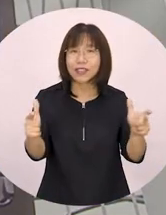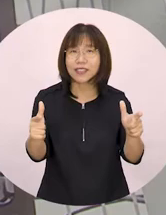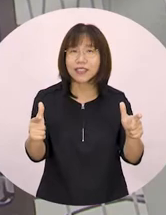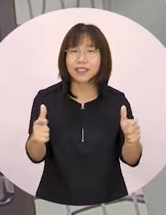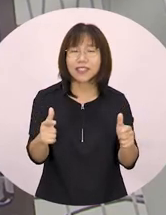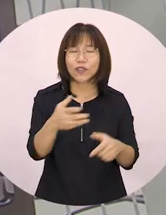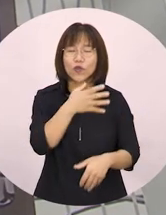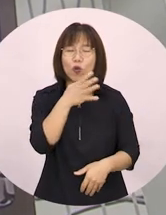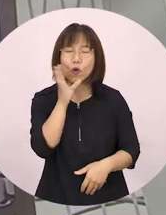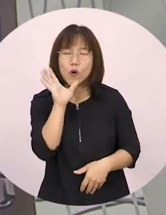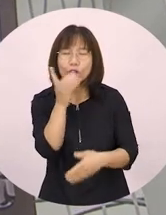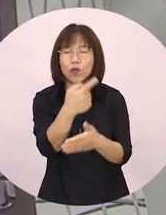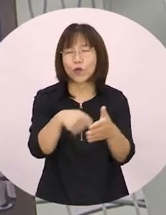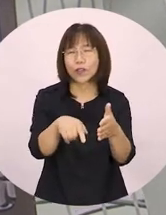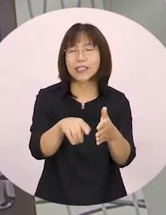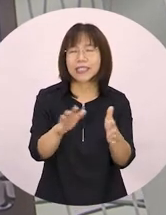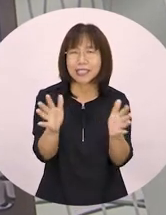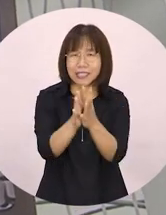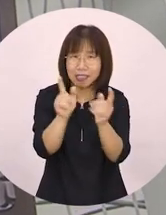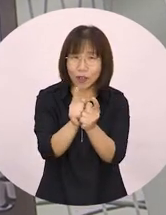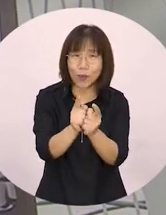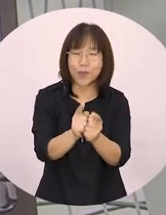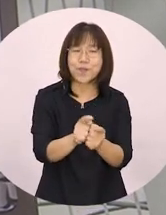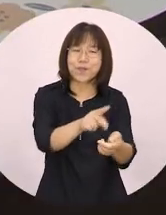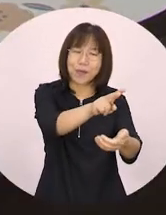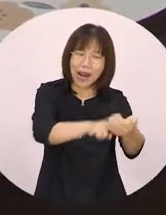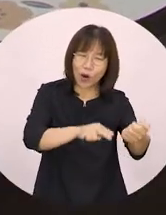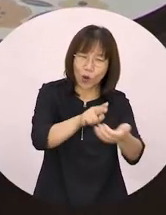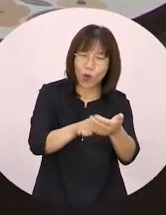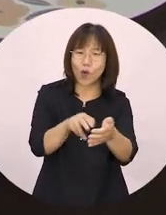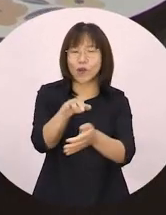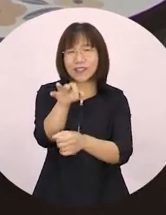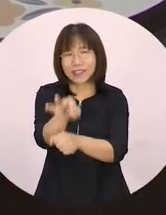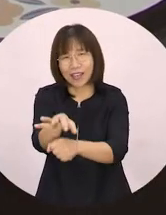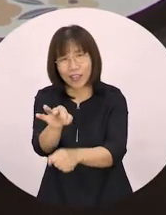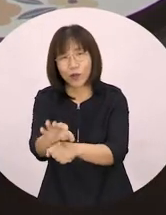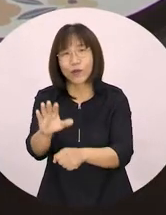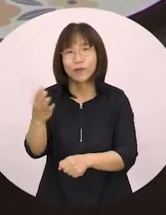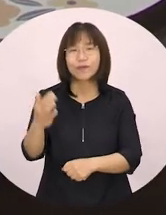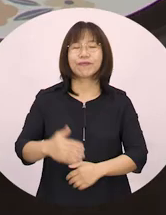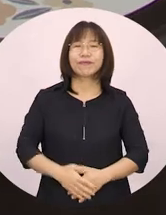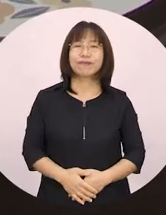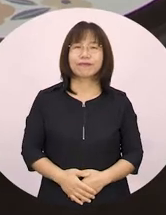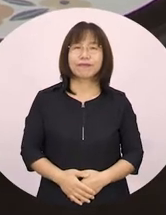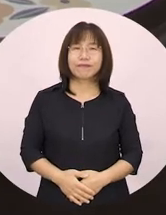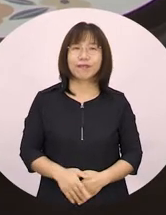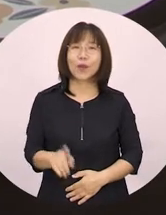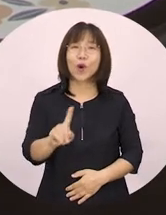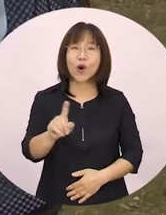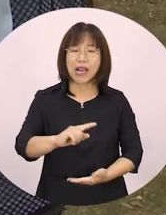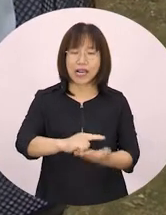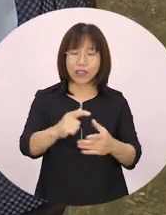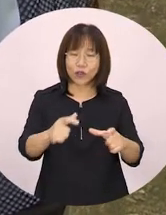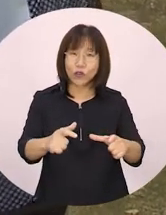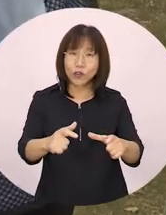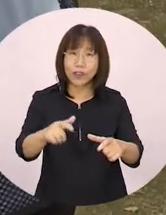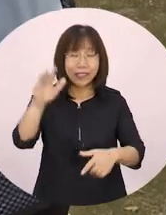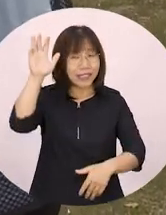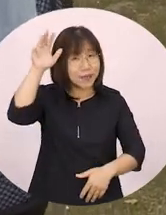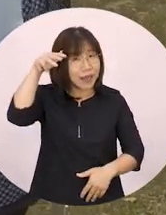다양한 품목을 어르신들이 직접 판매자와 구매자가 되어 운영해 보기도 했습니다. 특히 어르신들은